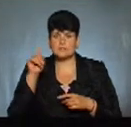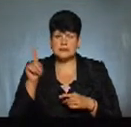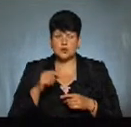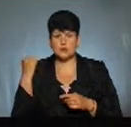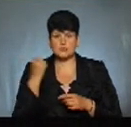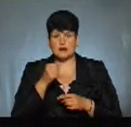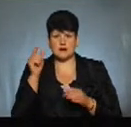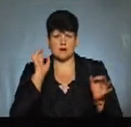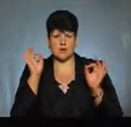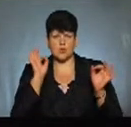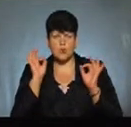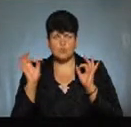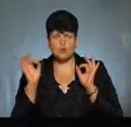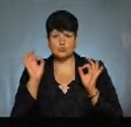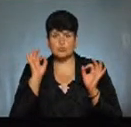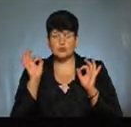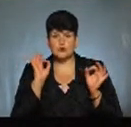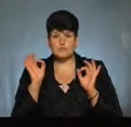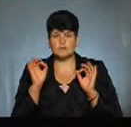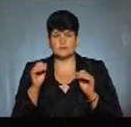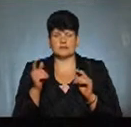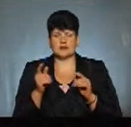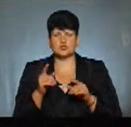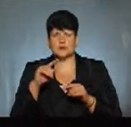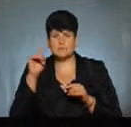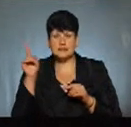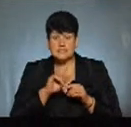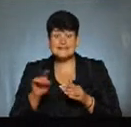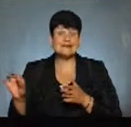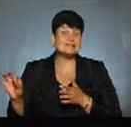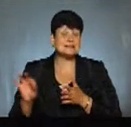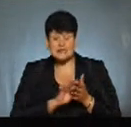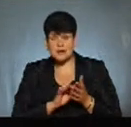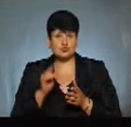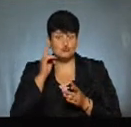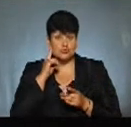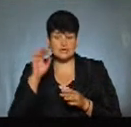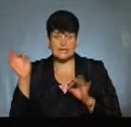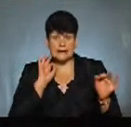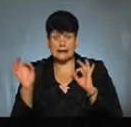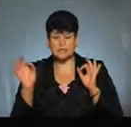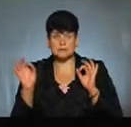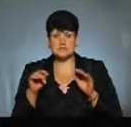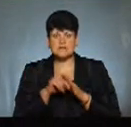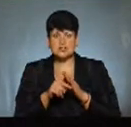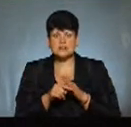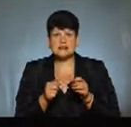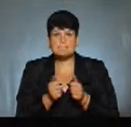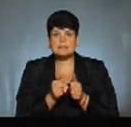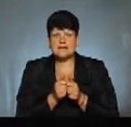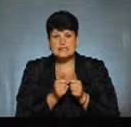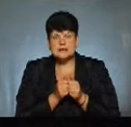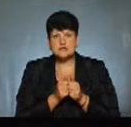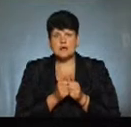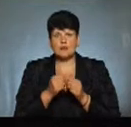часу багато, відповідно, громова хмара далеко від вас. Ну, якщо блиснуло і відразу ви почули грім, значить грозова хмара близько або безпосередньо